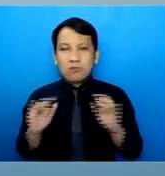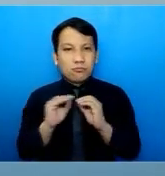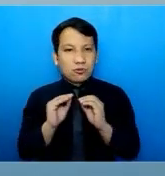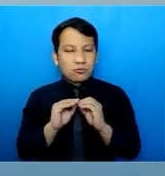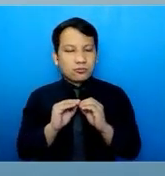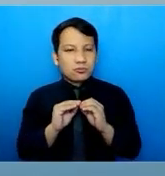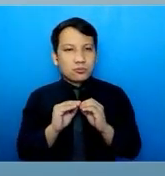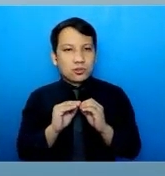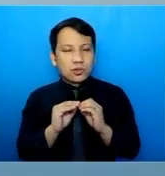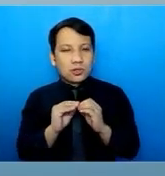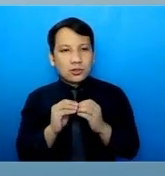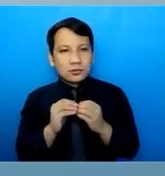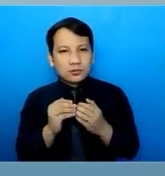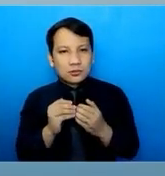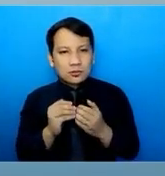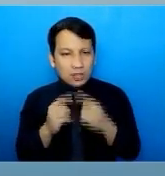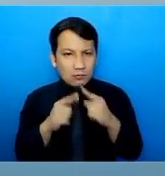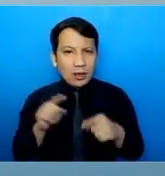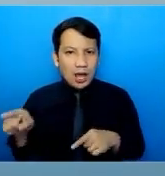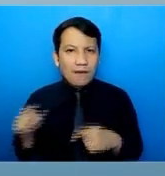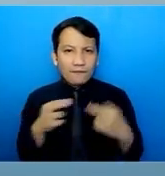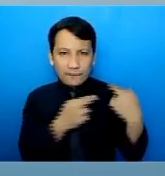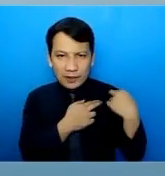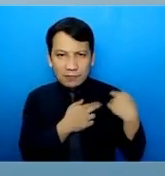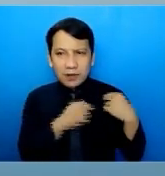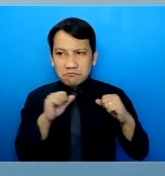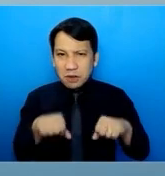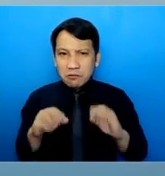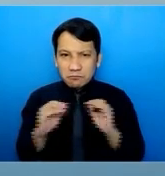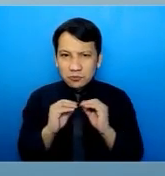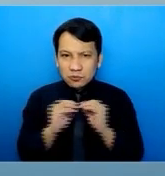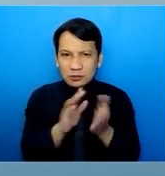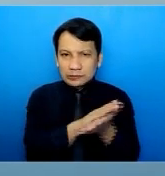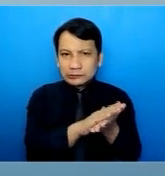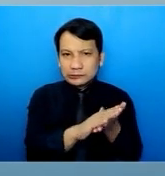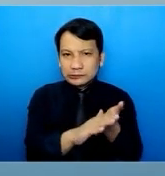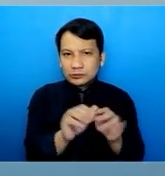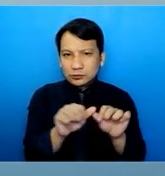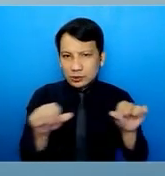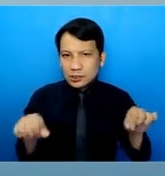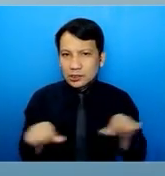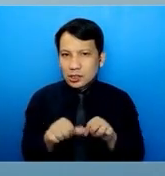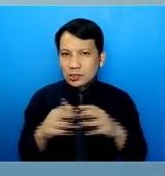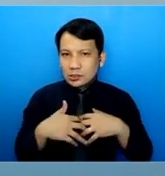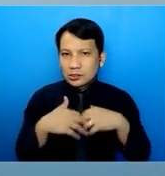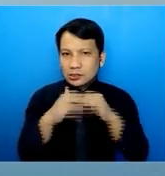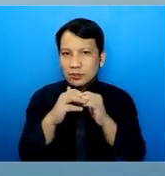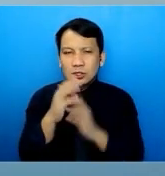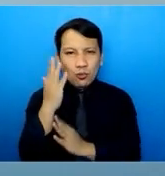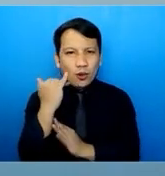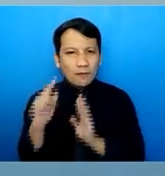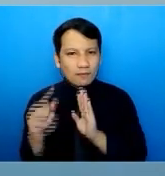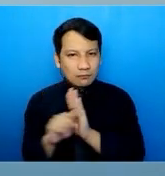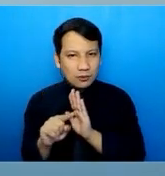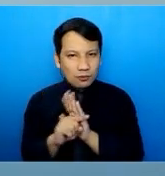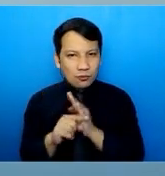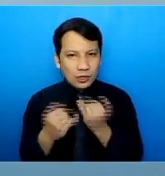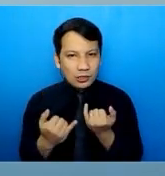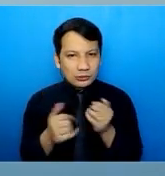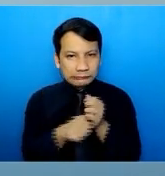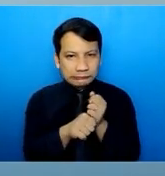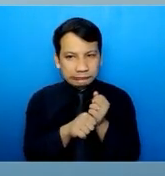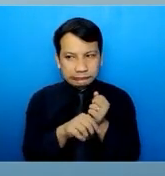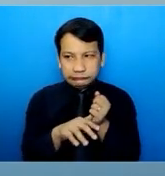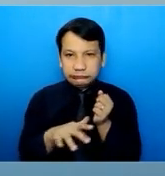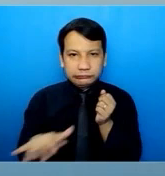but meron din siyang responsibilidad na i-clean up yung area na yon. Kasi bawal na bawal nga siya na mag-dispose